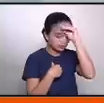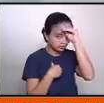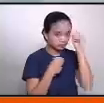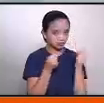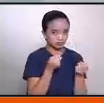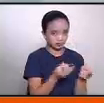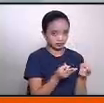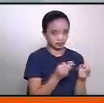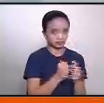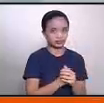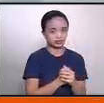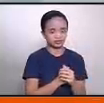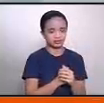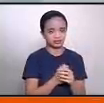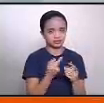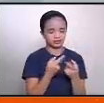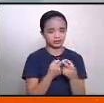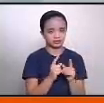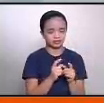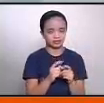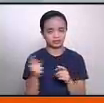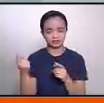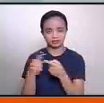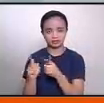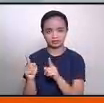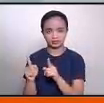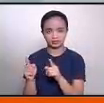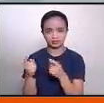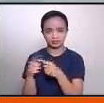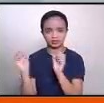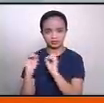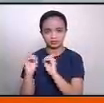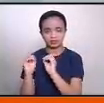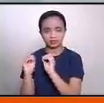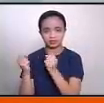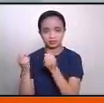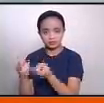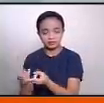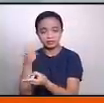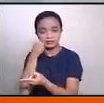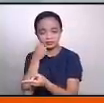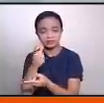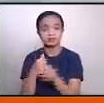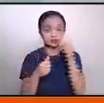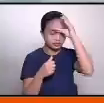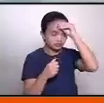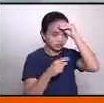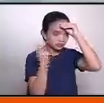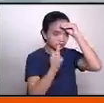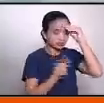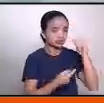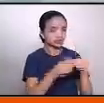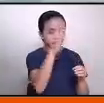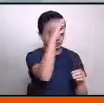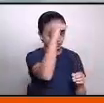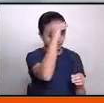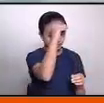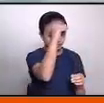estudyante, may kalibin kang babae. Wala po siya kalibin na babae. Yung lalaki lang? Lalaki lang po. Okay. Okay. Doon sa